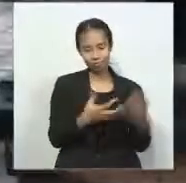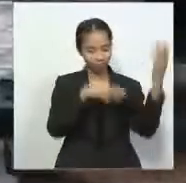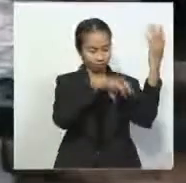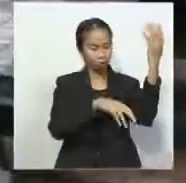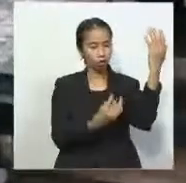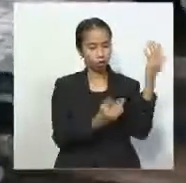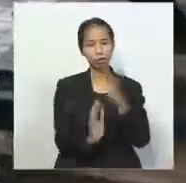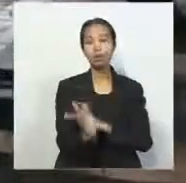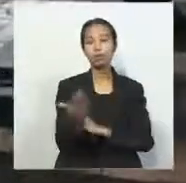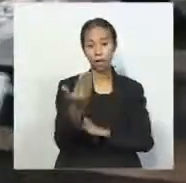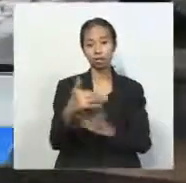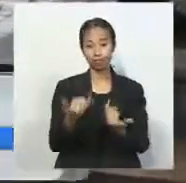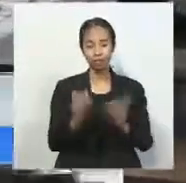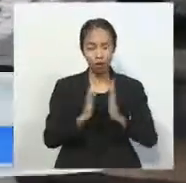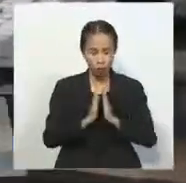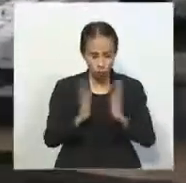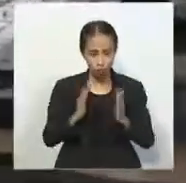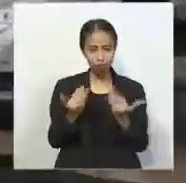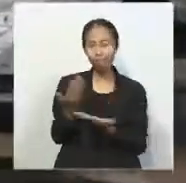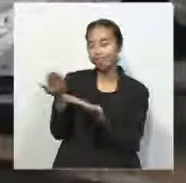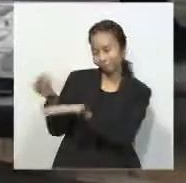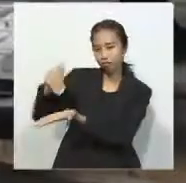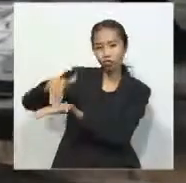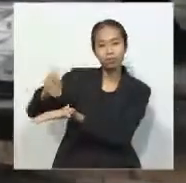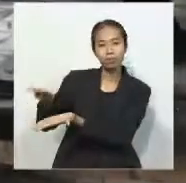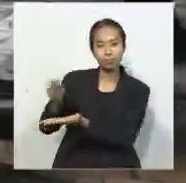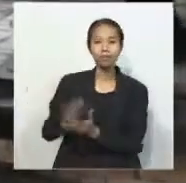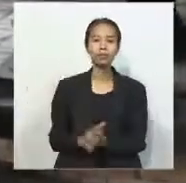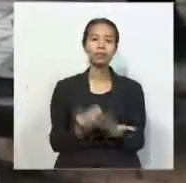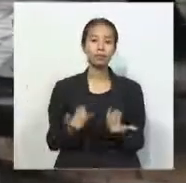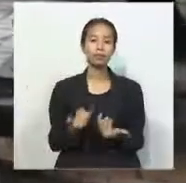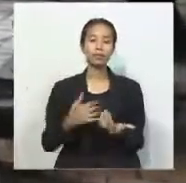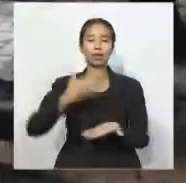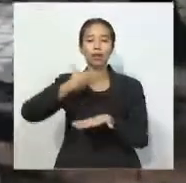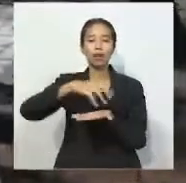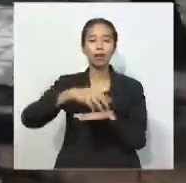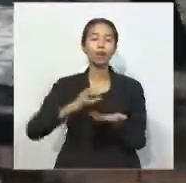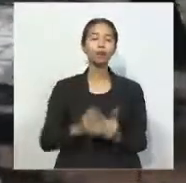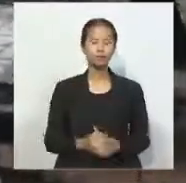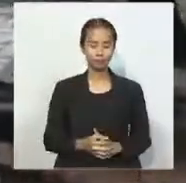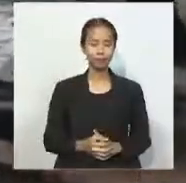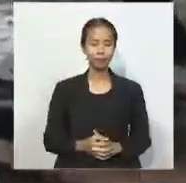มุยเช้านี้ครับขอบคุณนะครับแล้วก็กลับไปทางสถานีครับผมสิทธิชัยทรัพย์ศรีสวทสมุยรายงานครับ